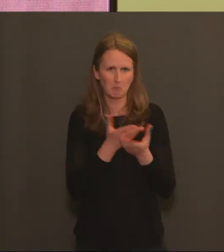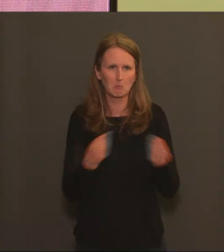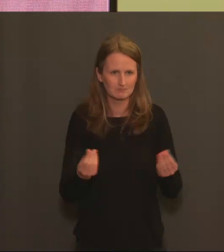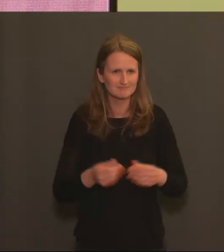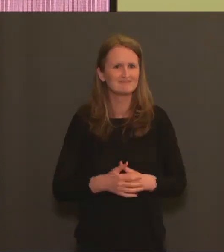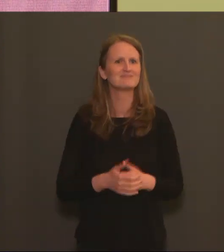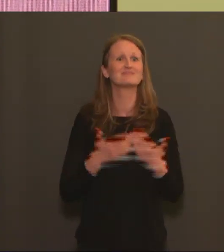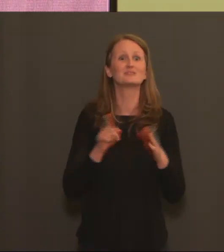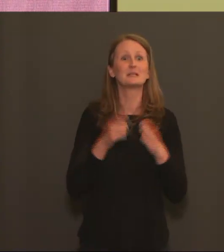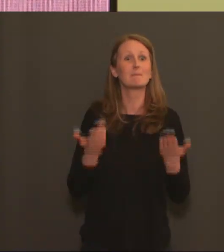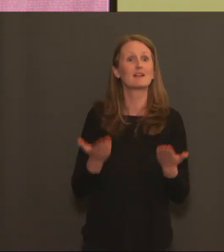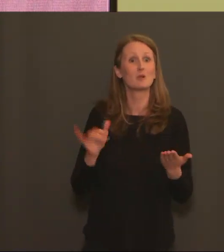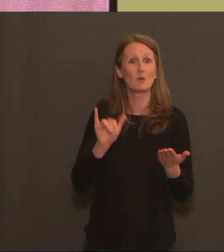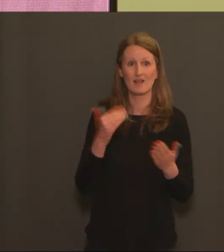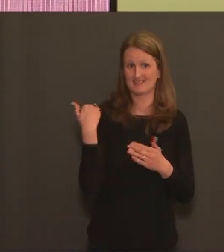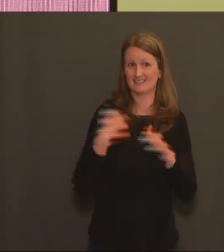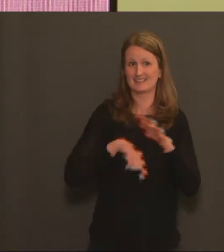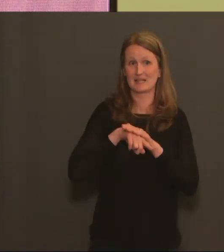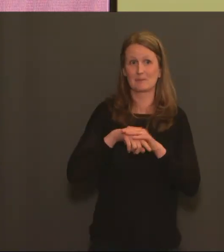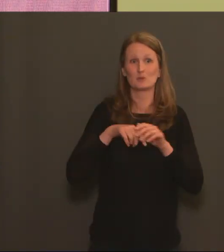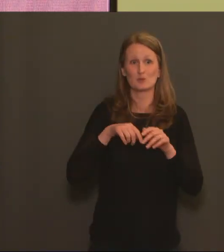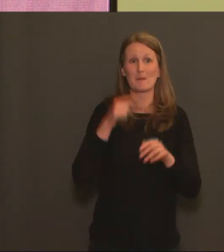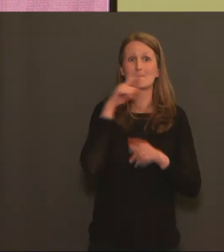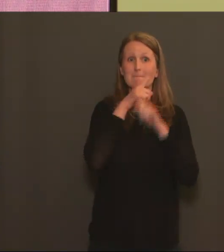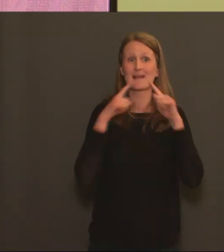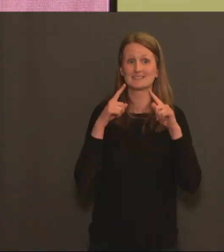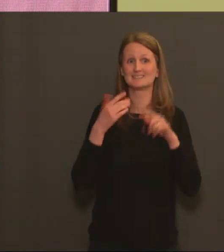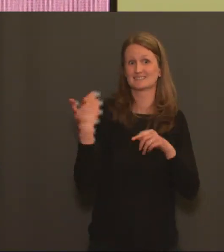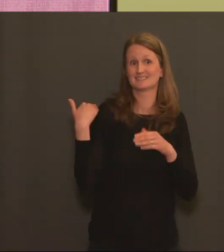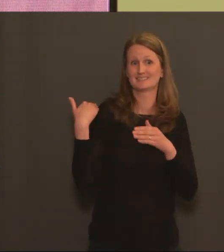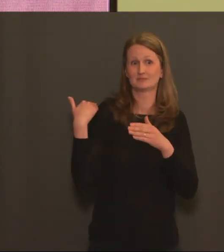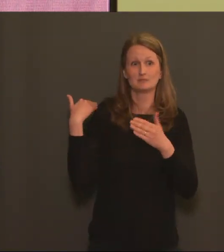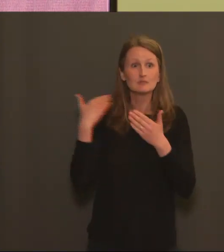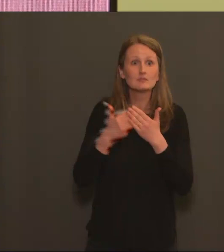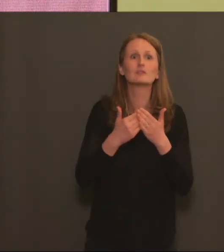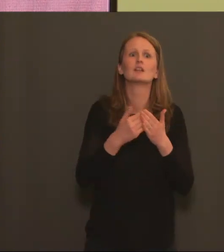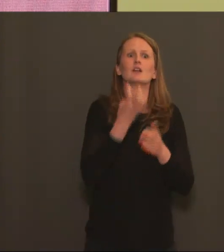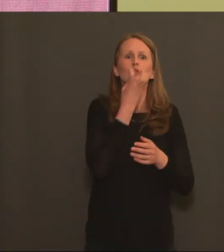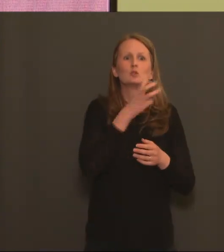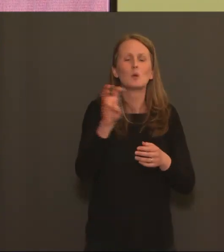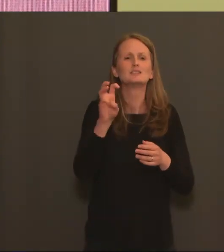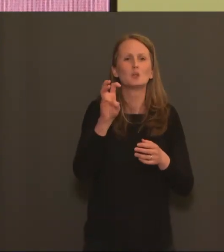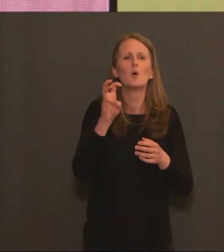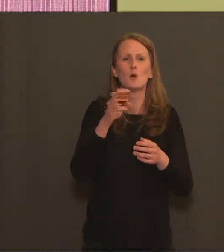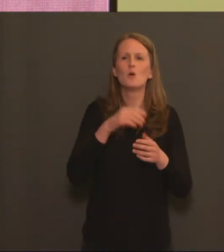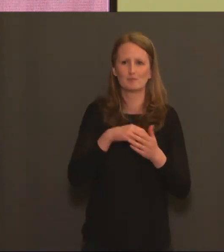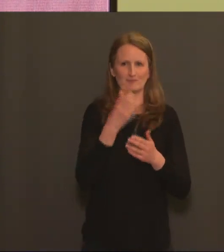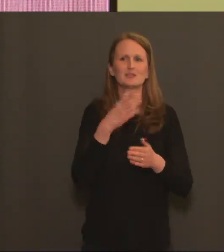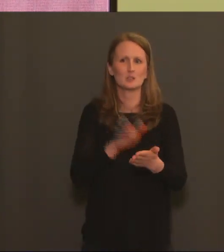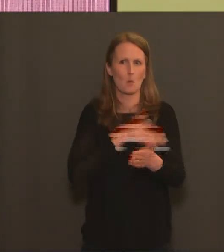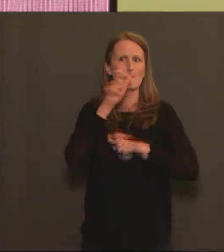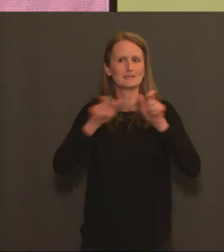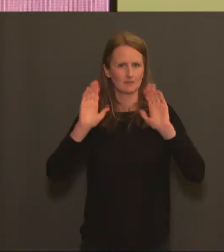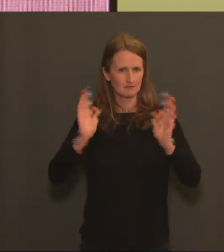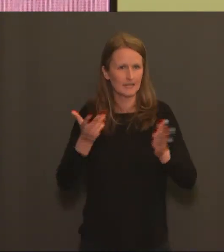vaccins contre le Covid. Des vaccins évidemment très variés, pas seulement les vaccins que nous connaissons, mais aussi d'autres vaccins. Et tout ceci s'est fait sans